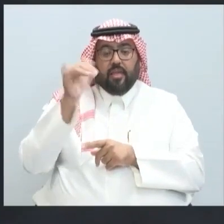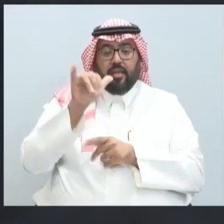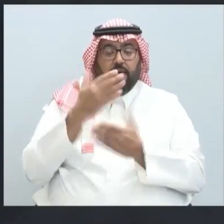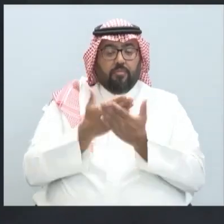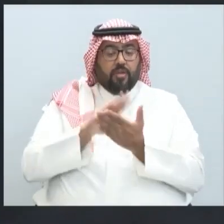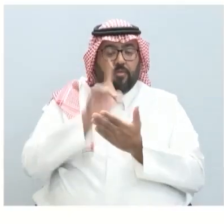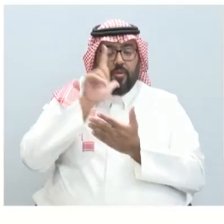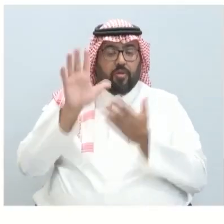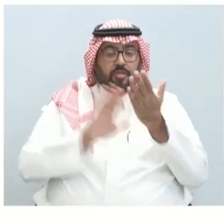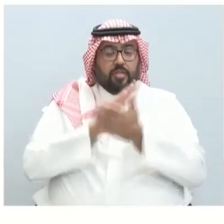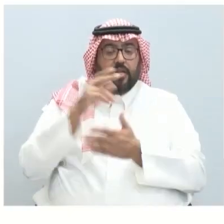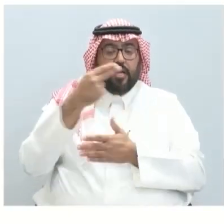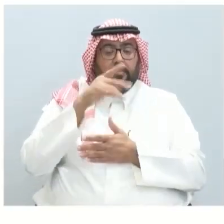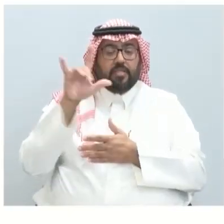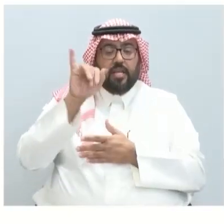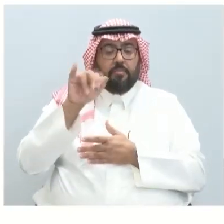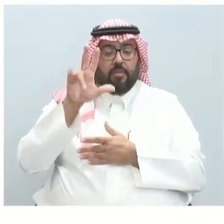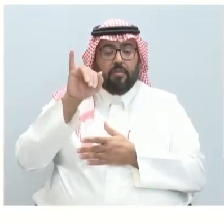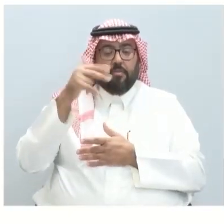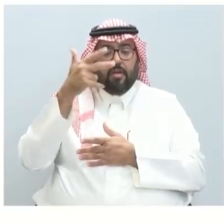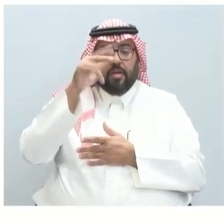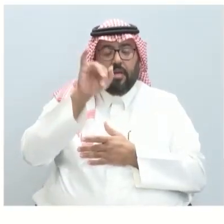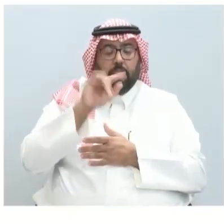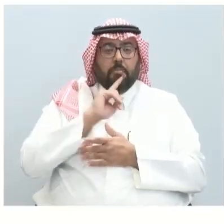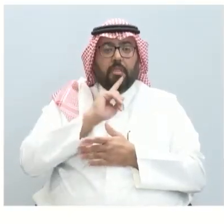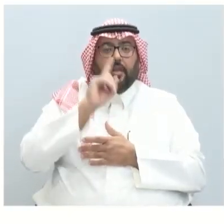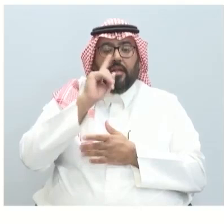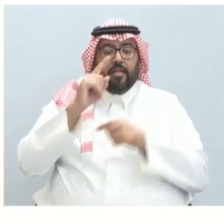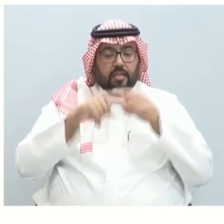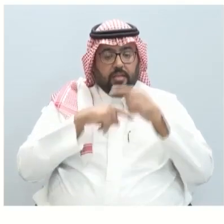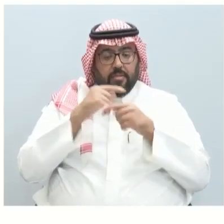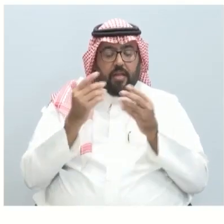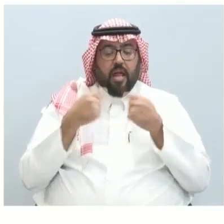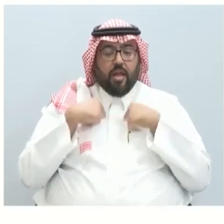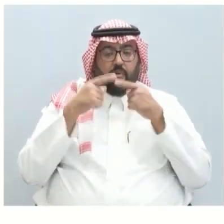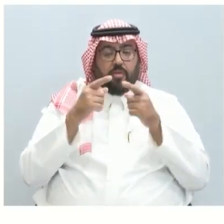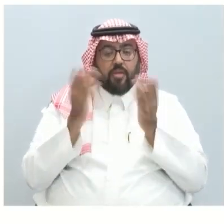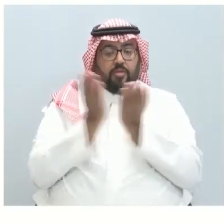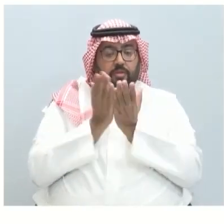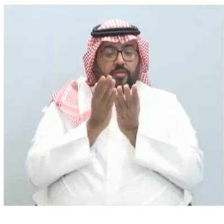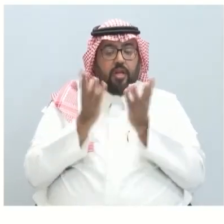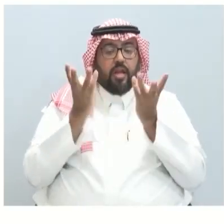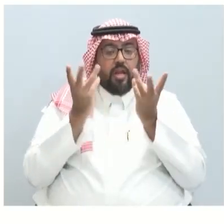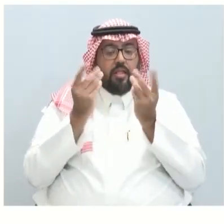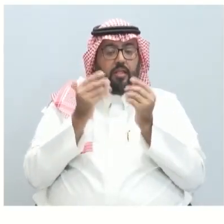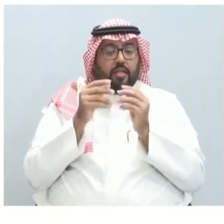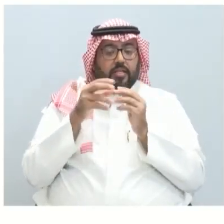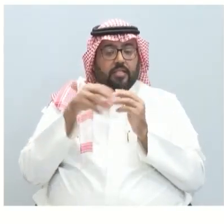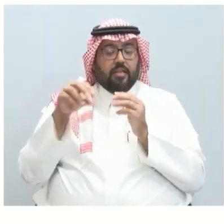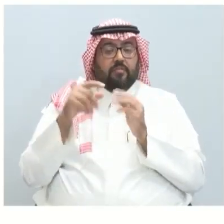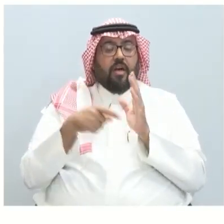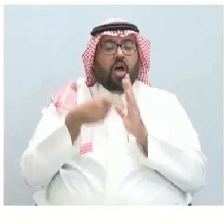في لغه الاشاره زميلي الاستاذ عبد السلام المغنين بمشيئه الله نستكمل واياكم دروس ماده الرياضيات للصف